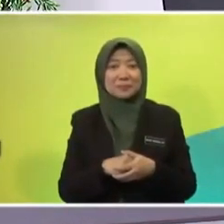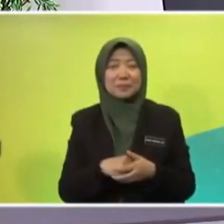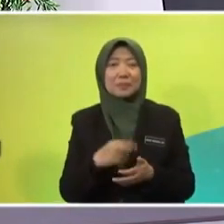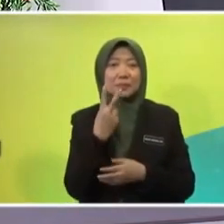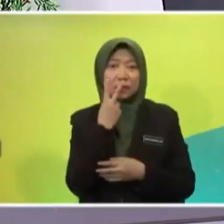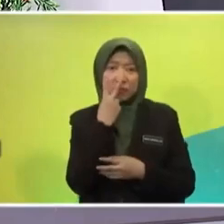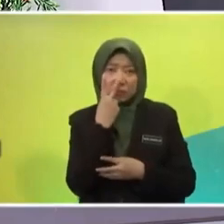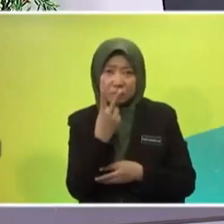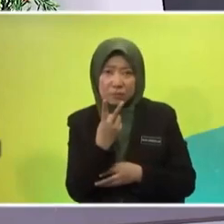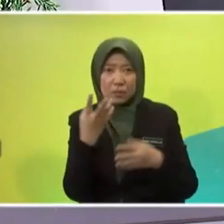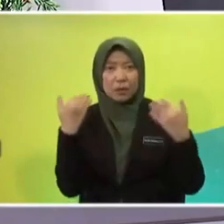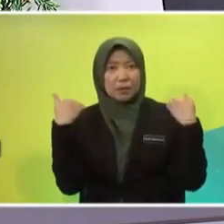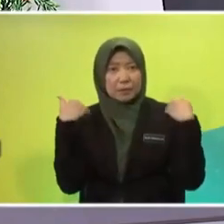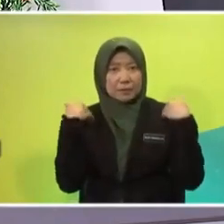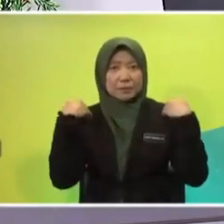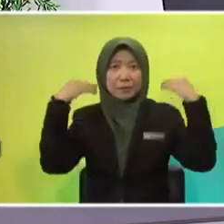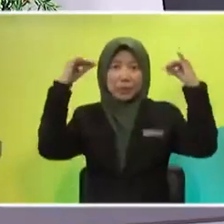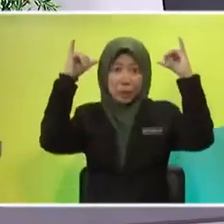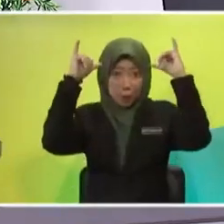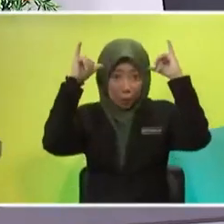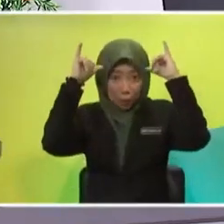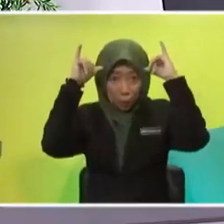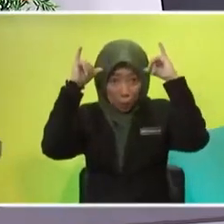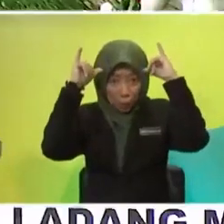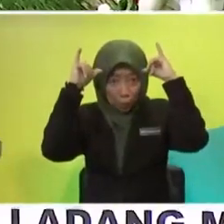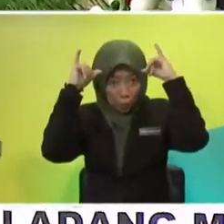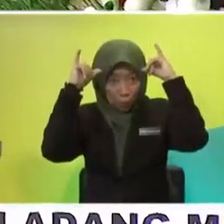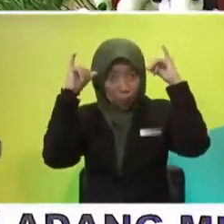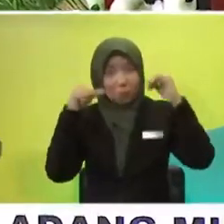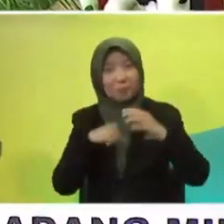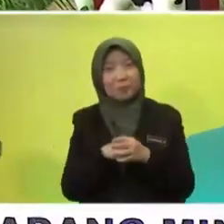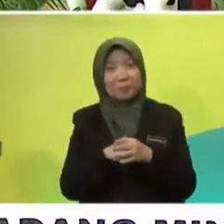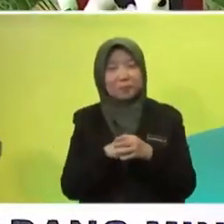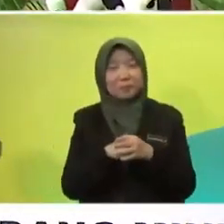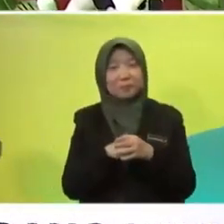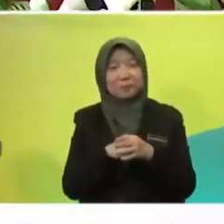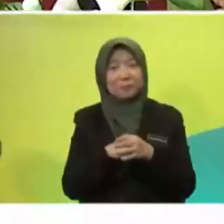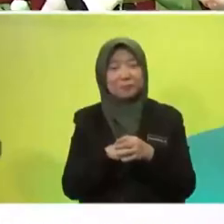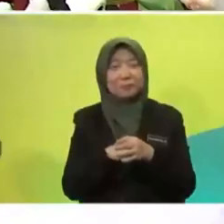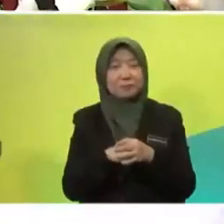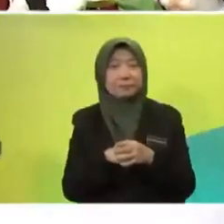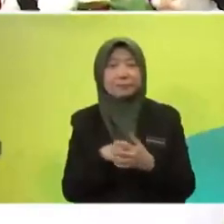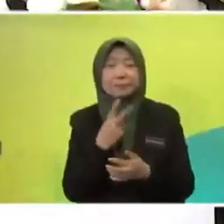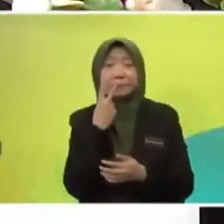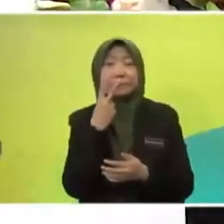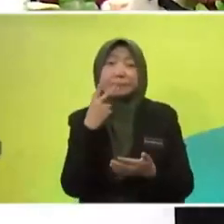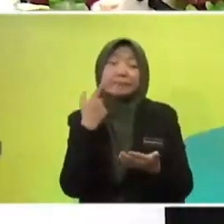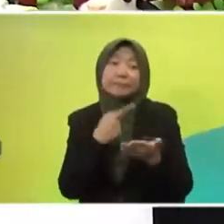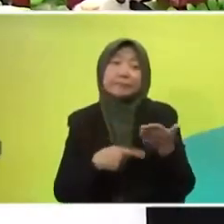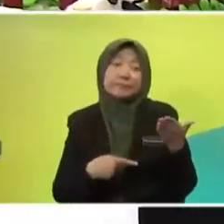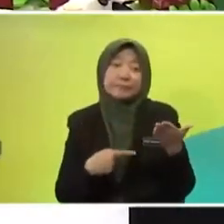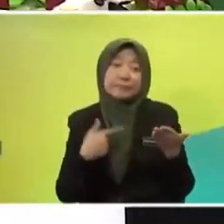nampak ada lembu, cikgu. Ya, betul. Kita ada lembu, cikgu Su. Saya rasakan, cikgu,